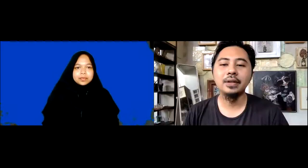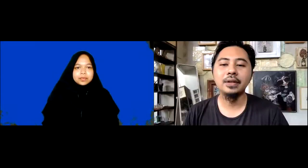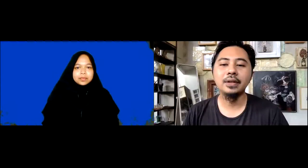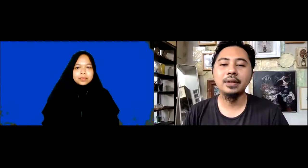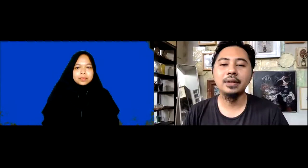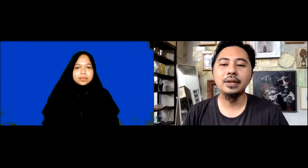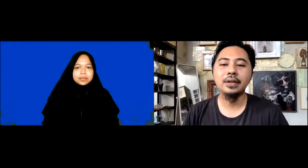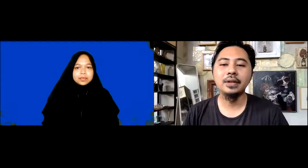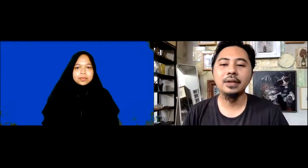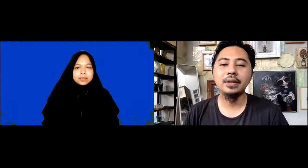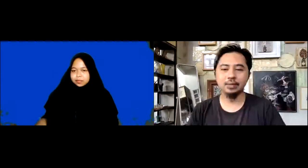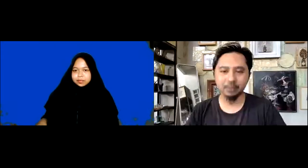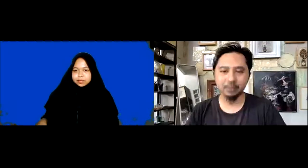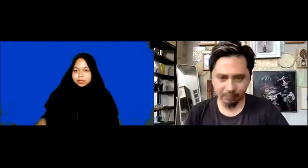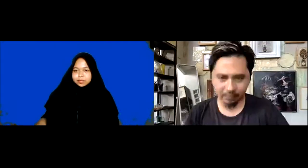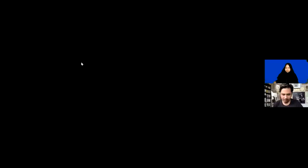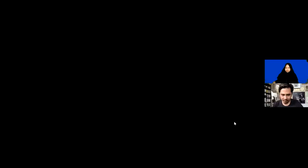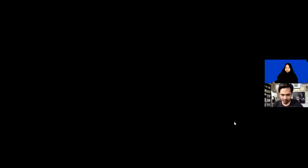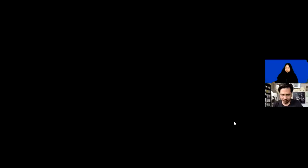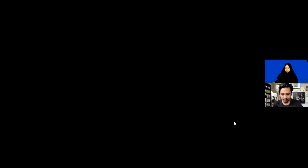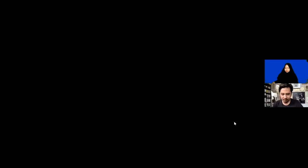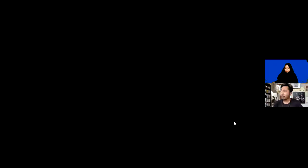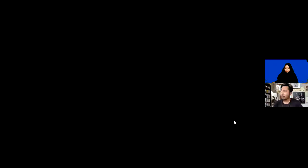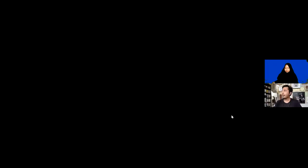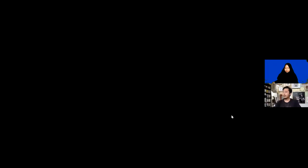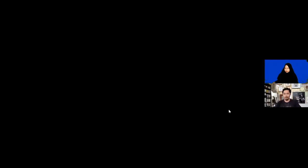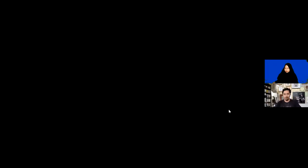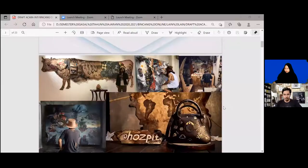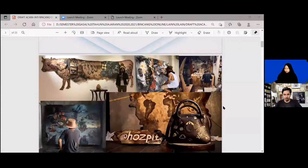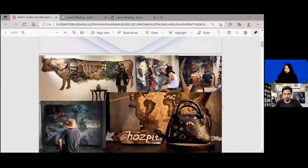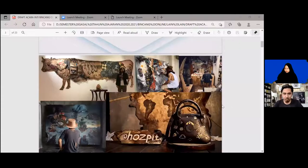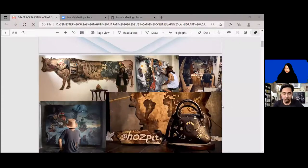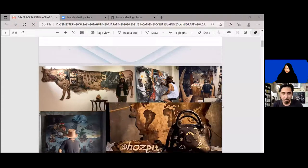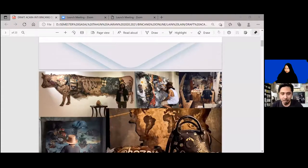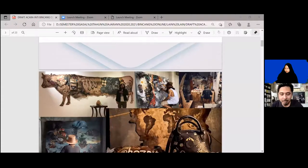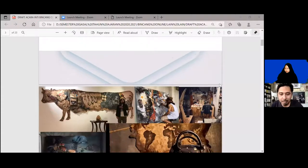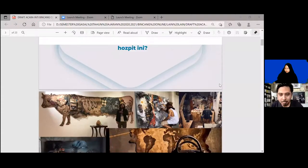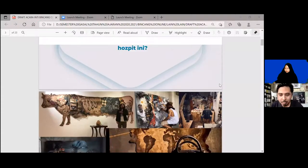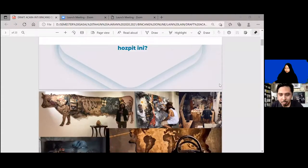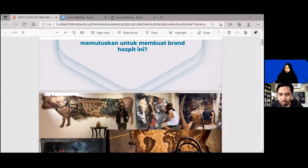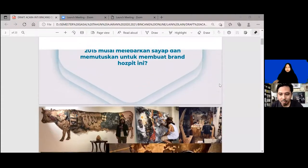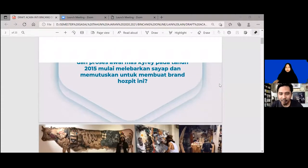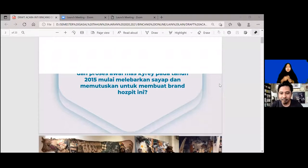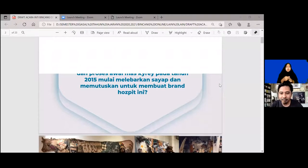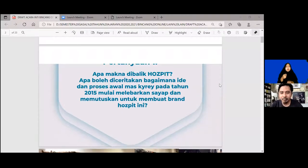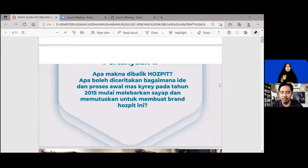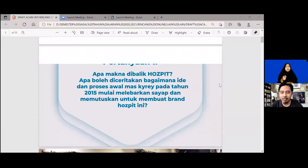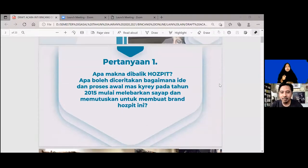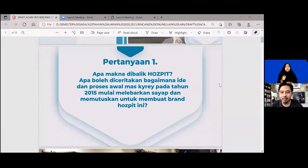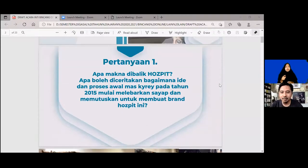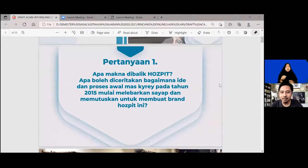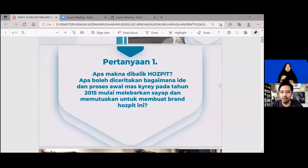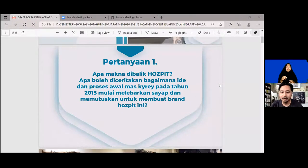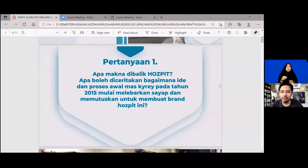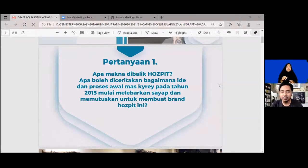Oke, Mas Kirei. Nah, dari nama itu sendiri tuh apa tampaknya terinspirasi dari